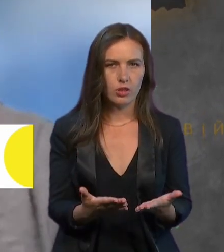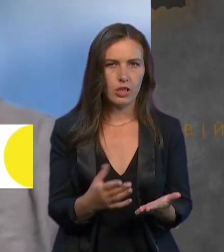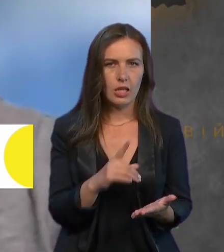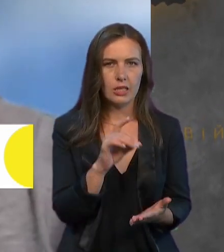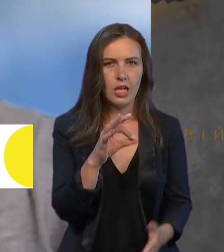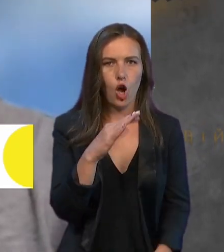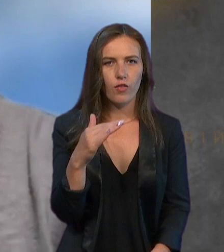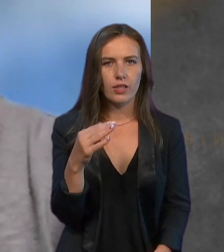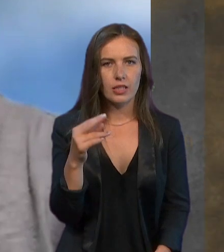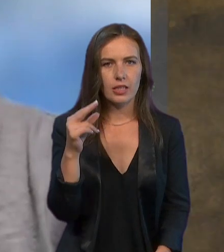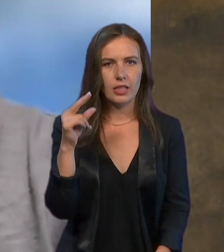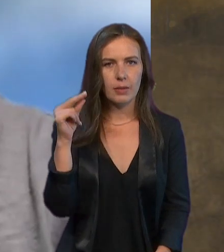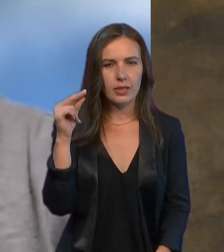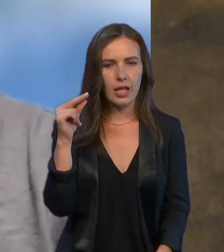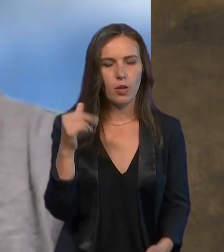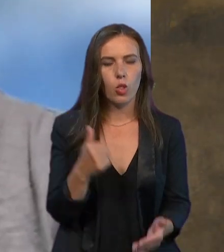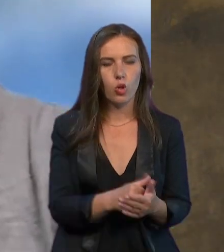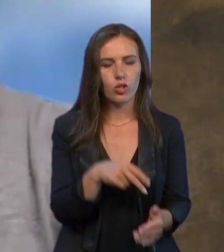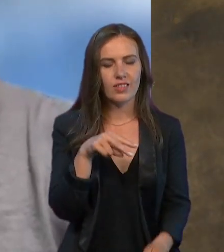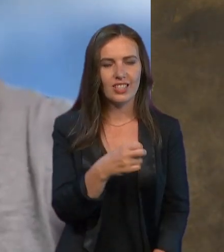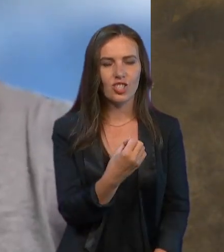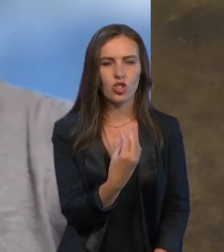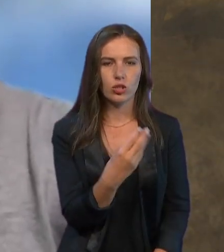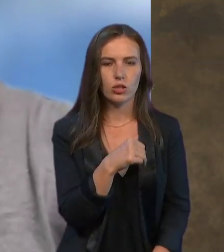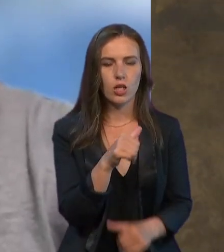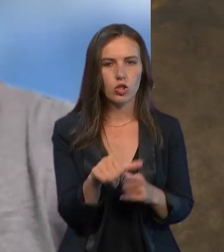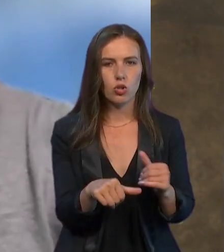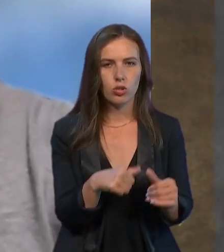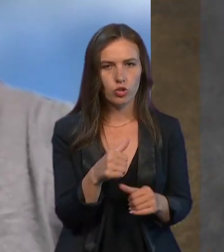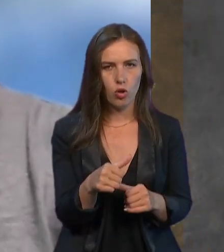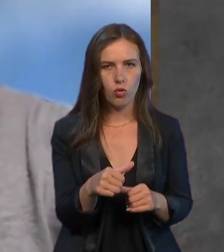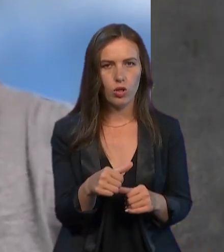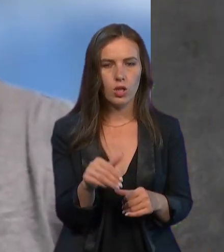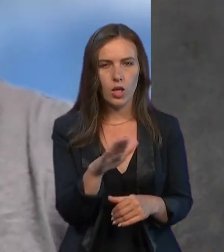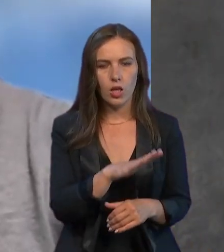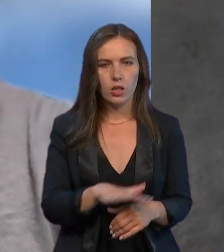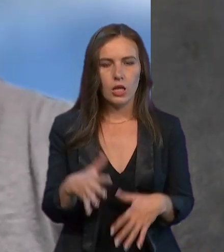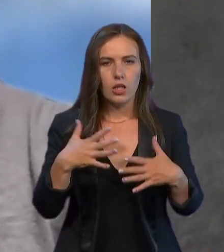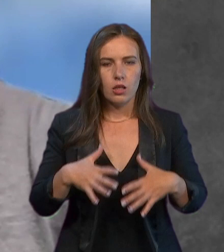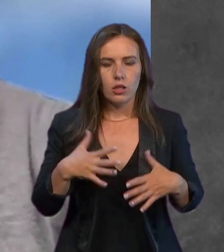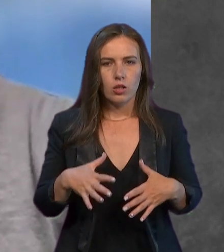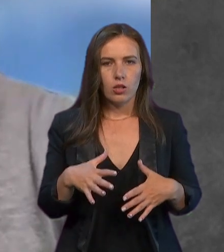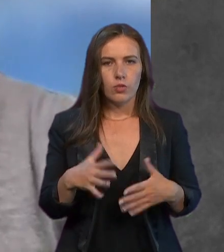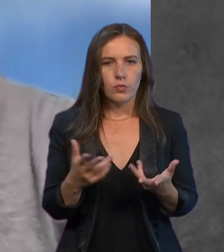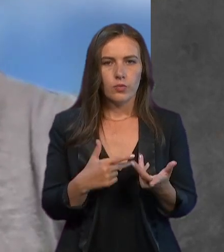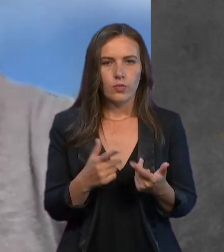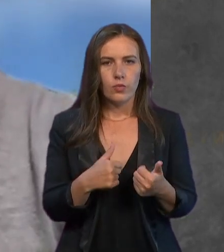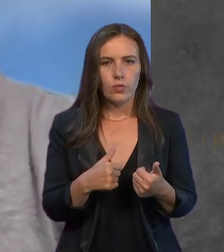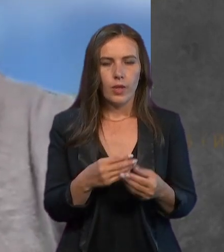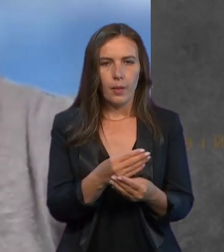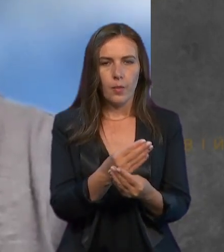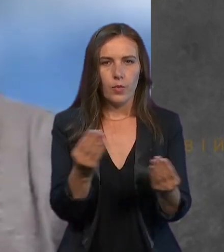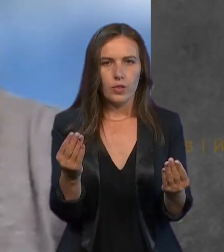офіційними даними до 2014 року на території Криму нараховувалося в музеях державної комунальної